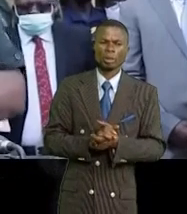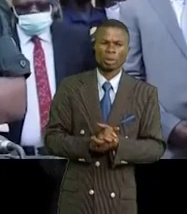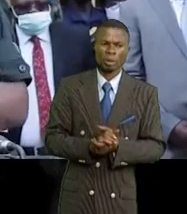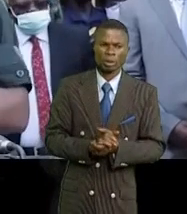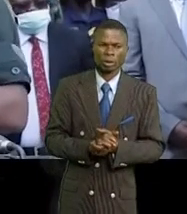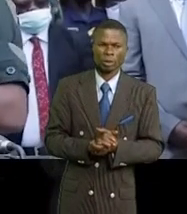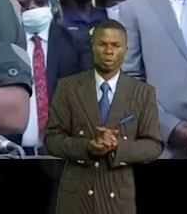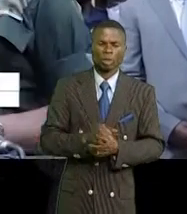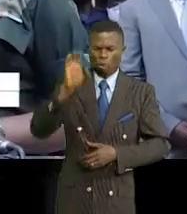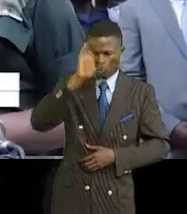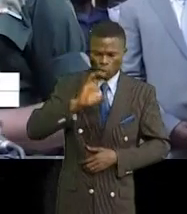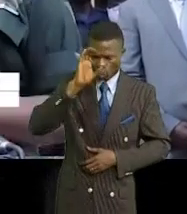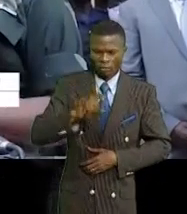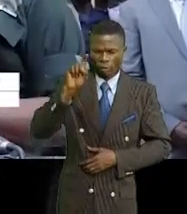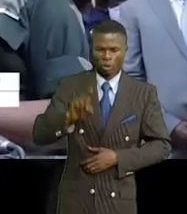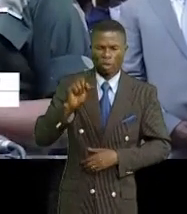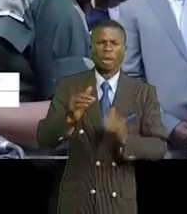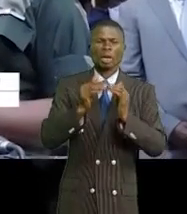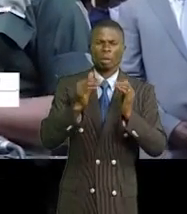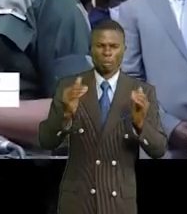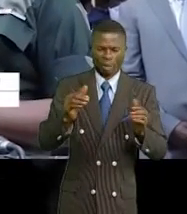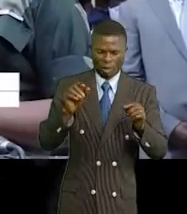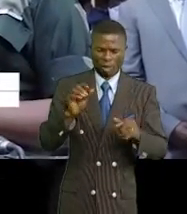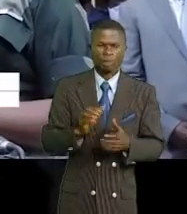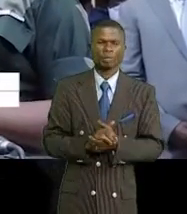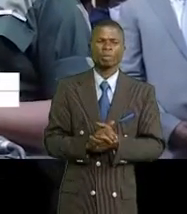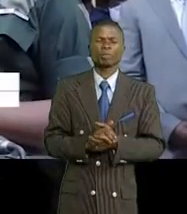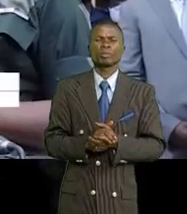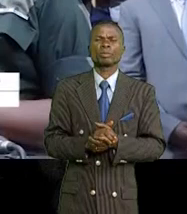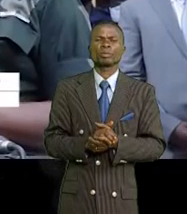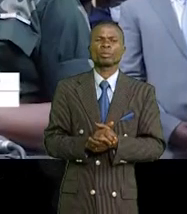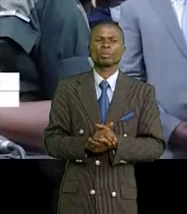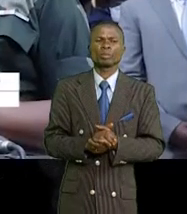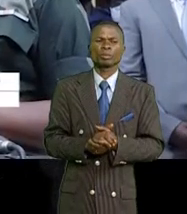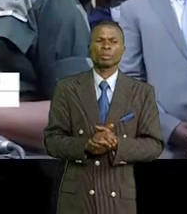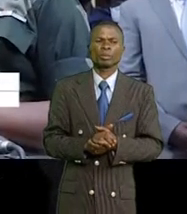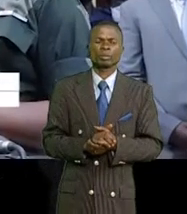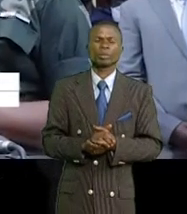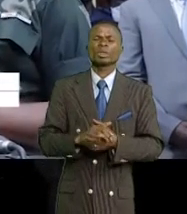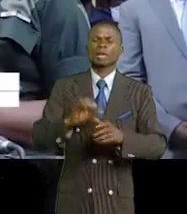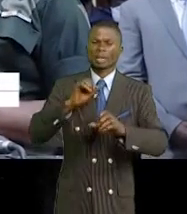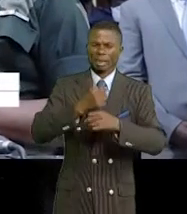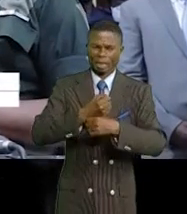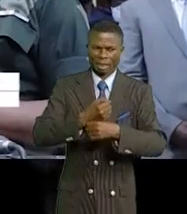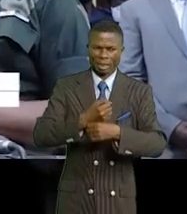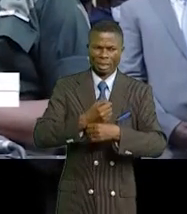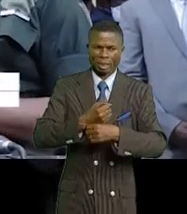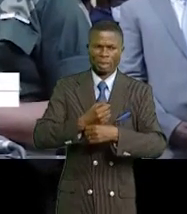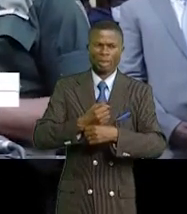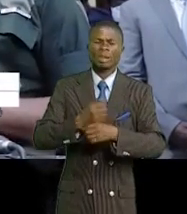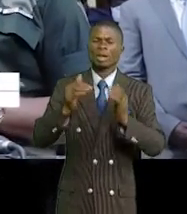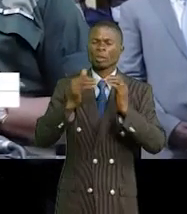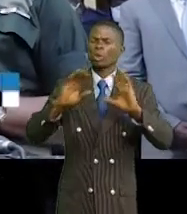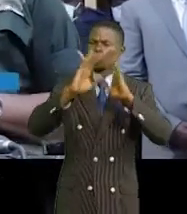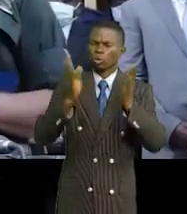effet final recherché, le rétablissement de la paix et la restauration de l'autorité de l'État sur